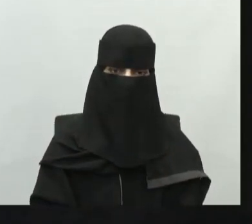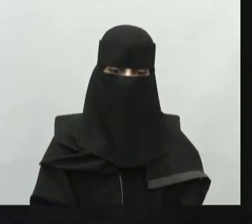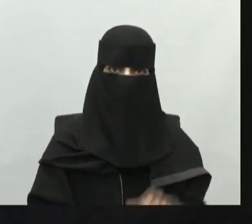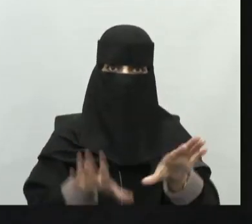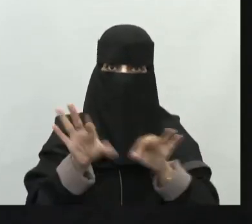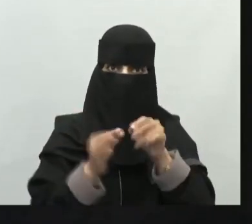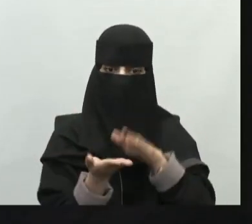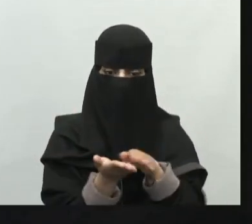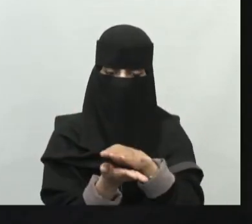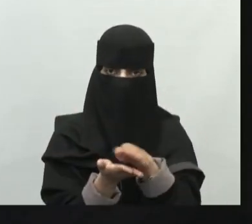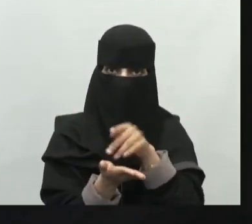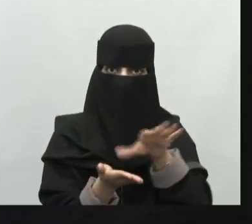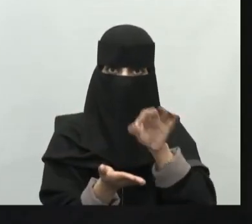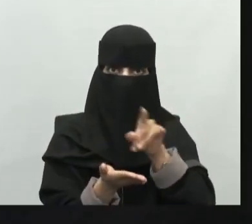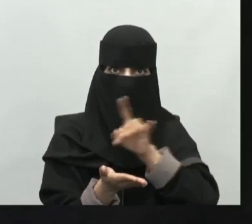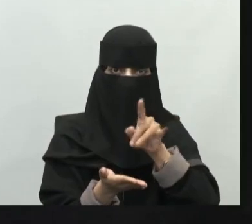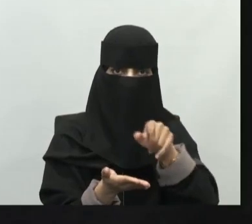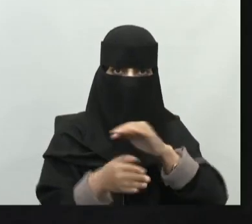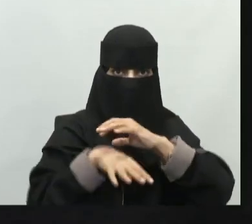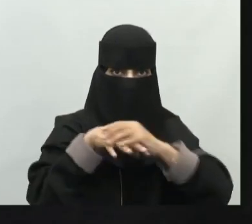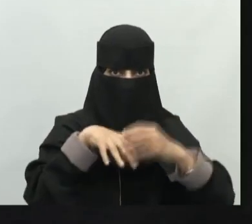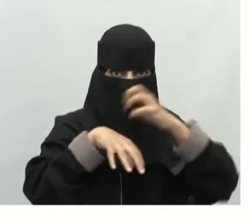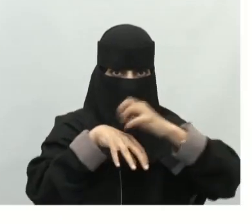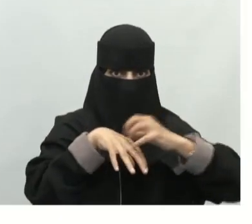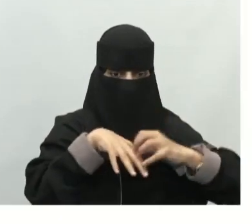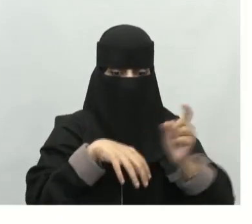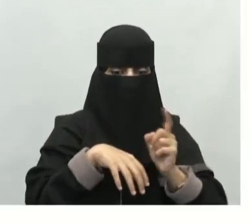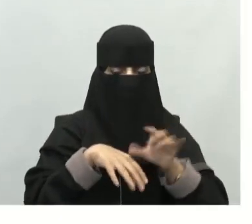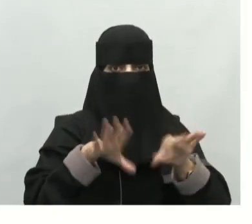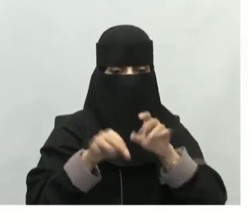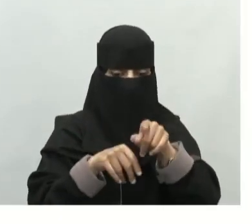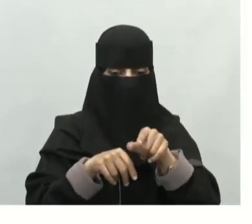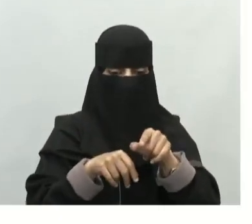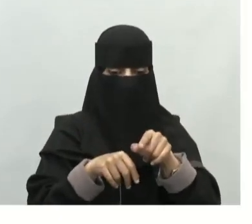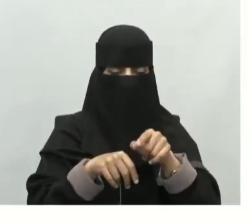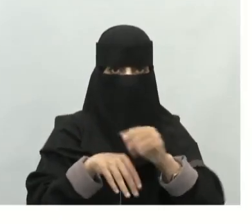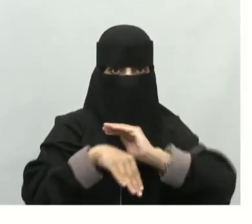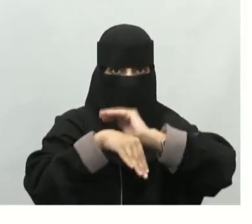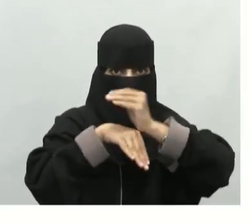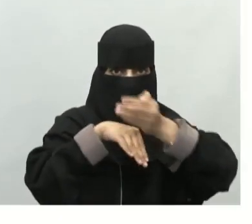بعض الزواحف ليس فقط يغطيها الحراشف بعضها يغطيها درع